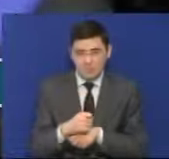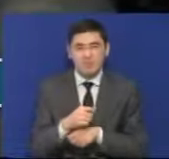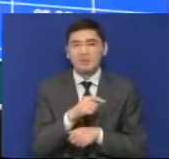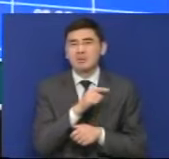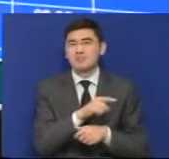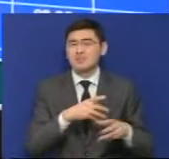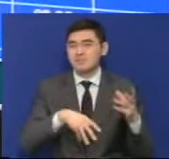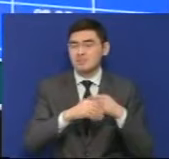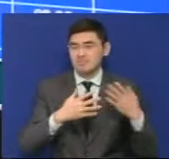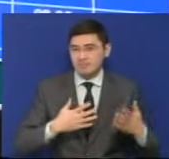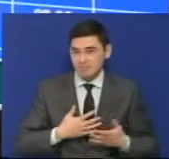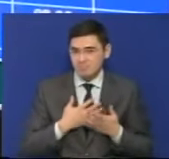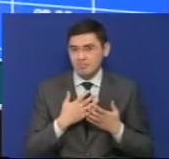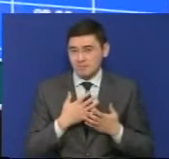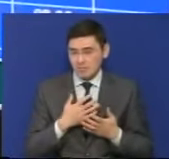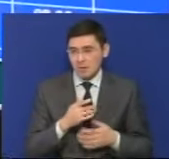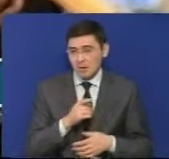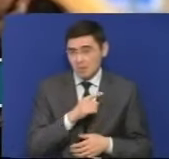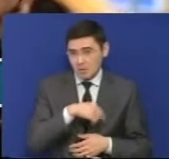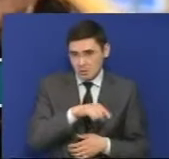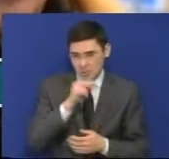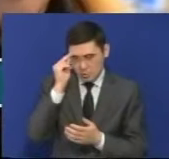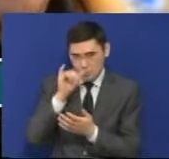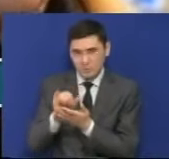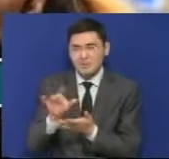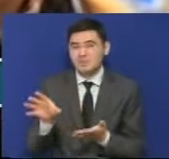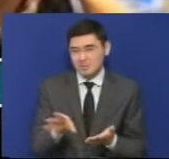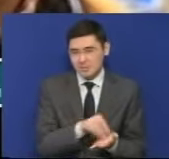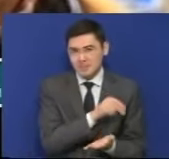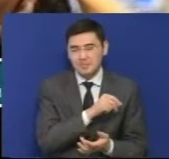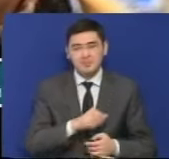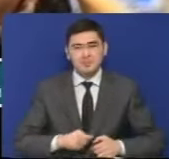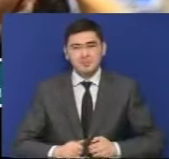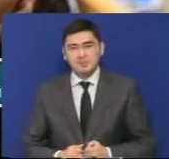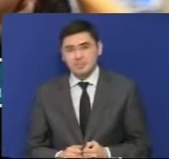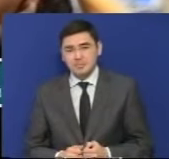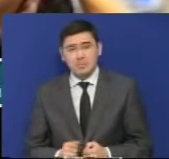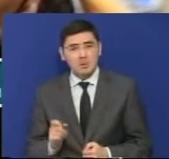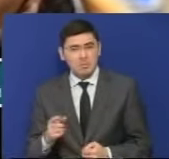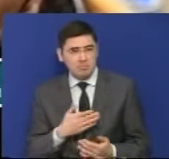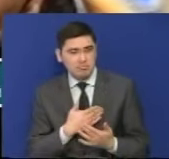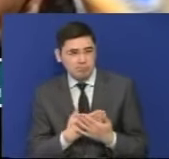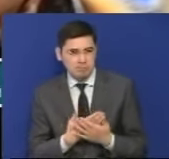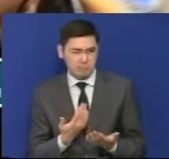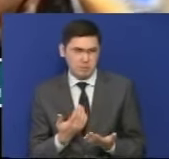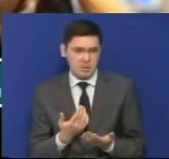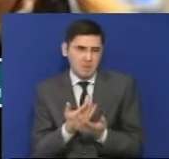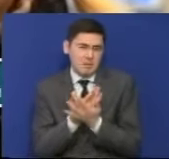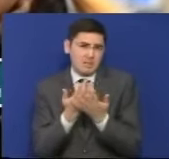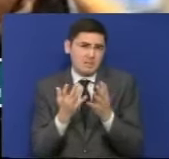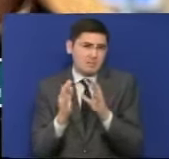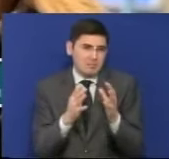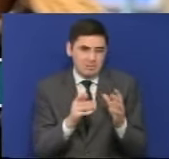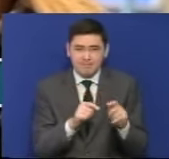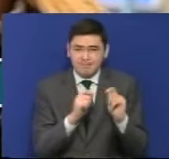вдохновляют коллег, а сам он служит примером для них. Он активный, он устраивает различные мероприятия